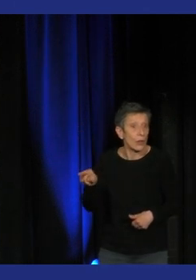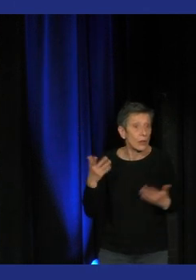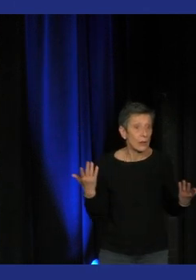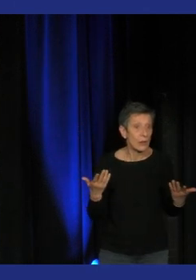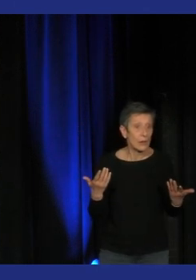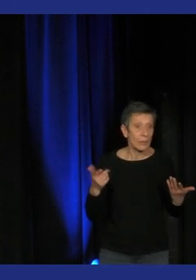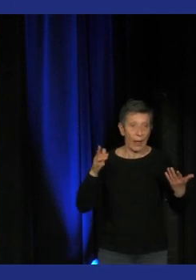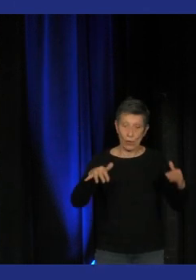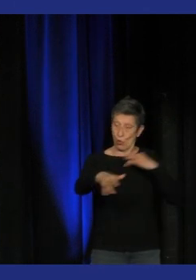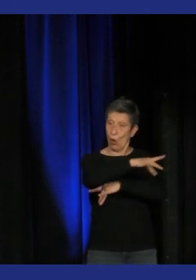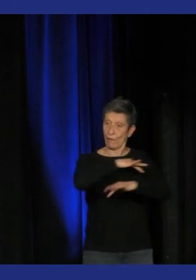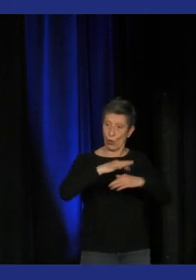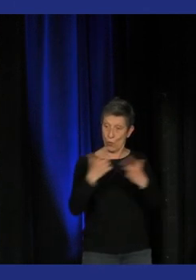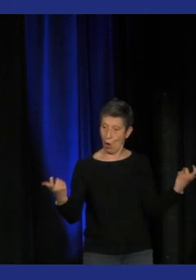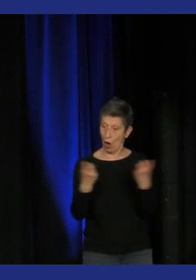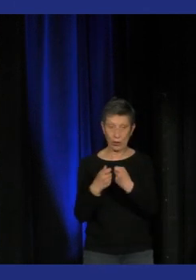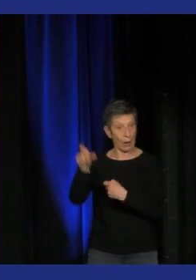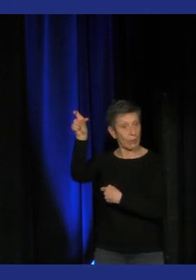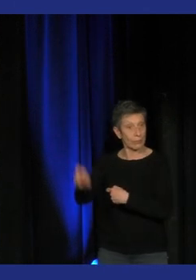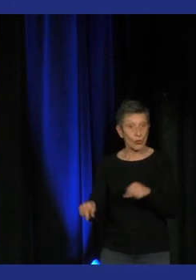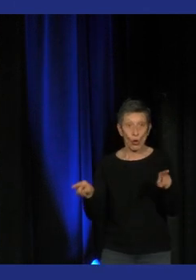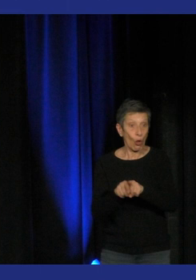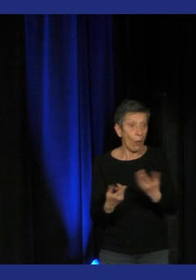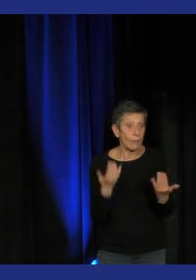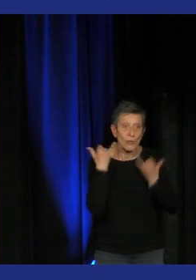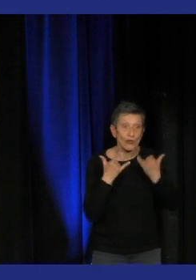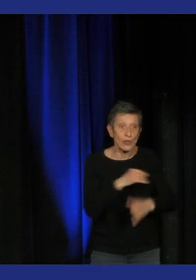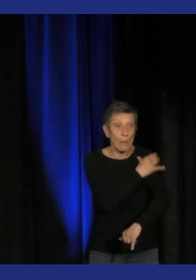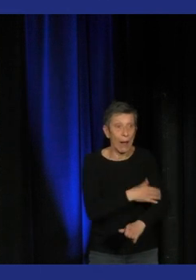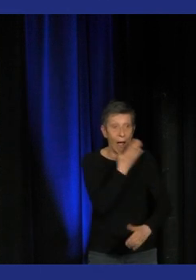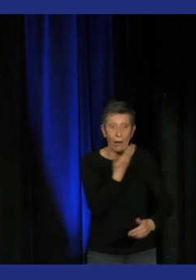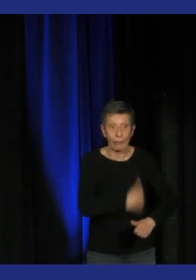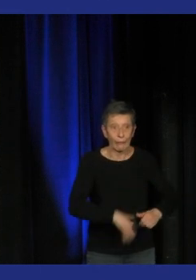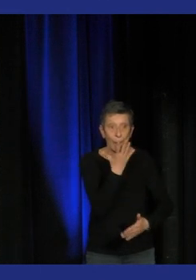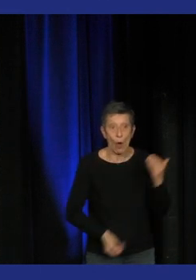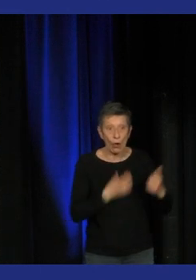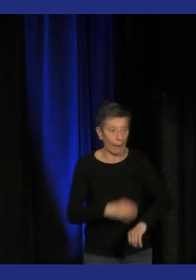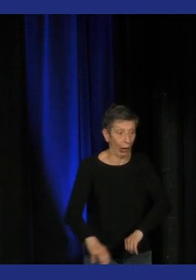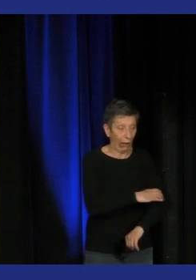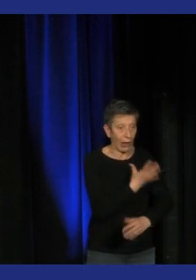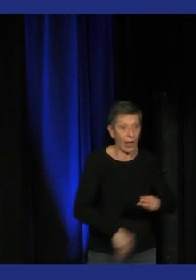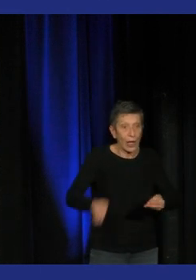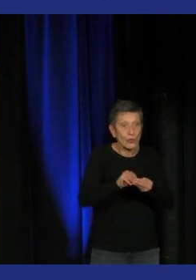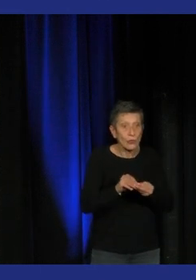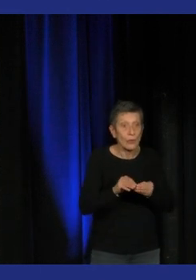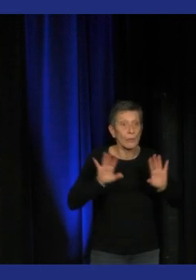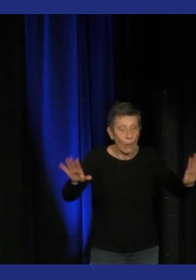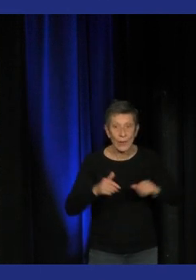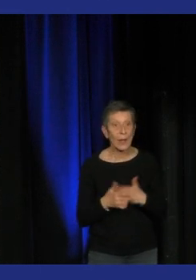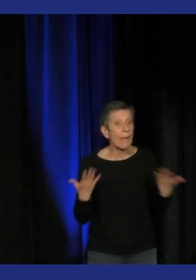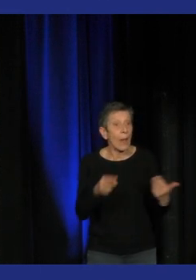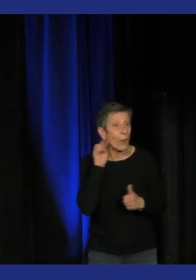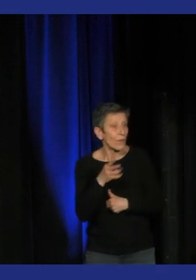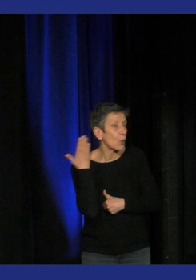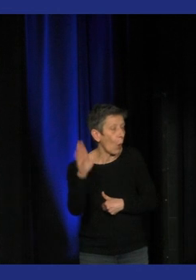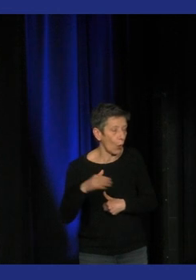va greffer l'environnement pour la personne comme on lui aurait greffé un bras. Mais lorsqu'on commence à se dire, mais en fait, c'est peut-être les marches qui gênent. C'est